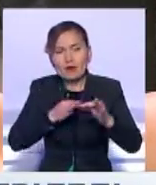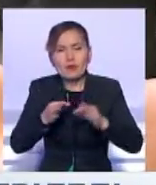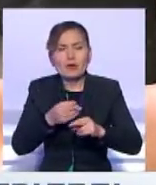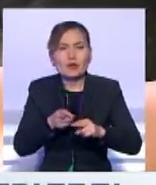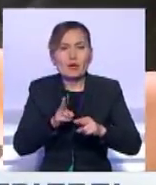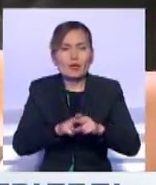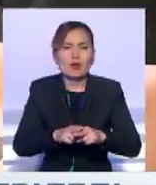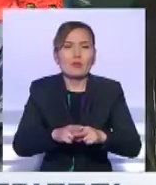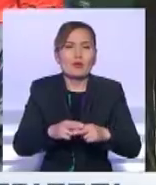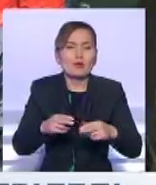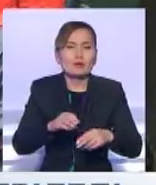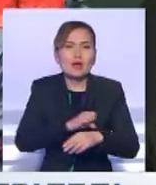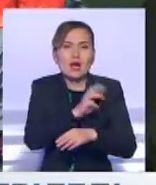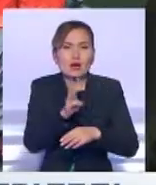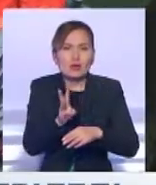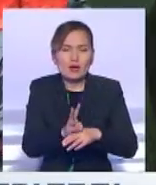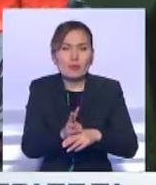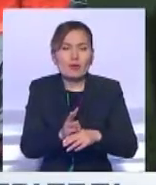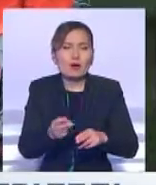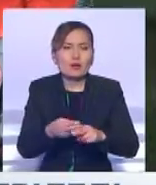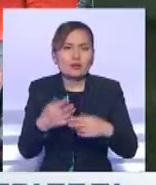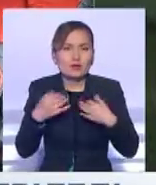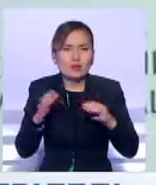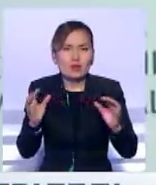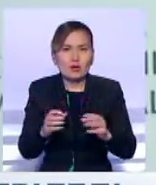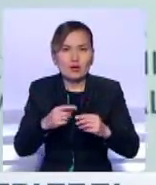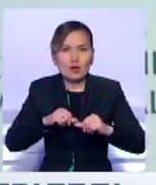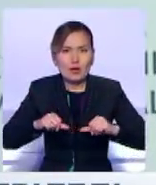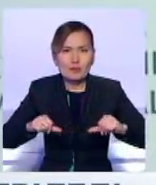қоғам денсаулығын қорғау комитетінің өкілдері бар.